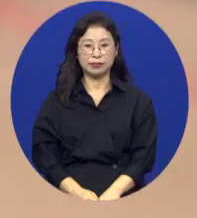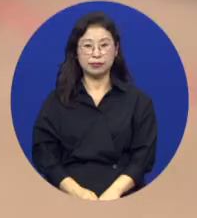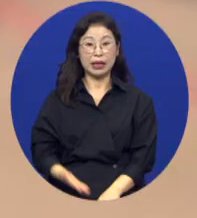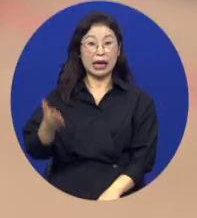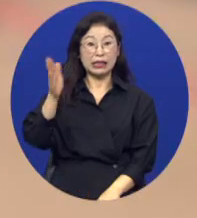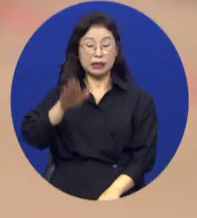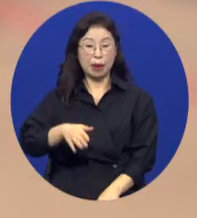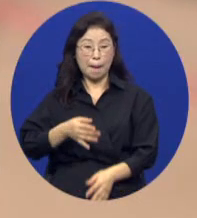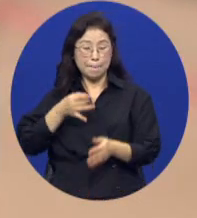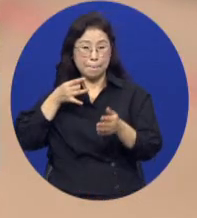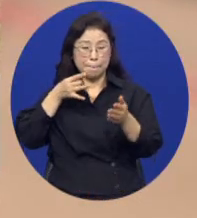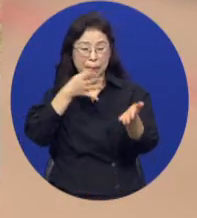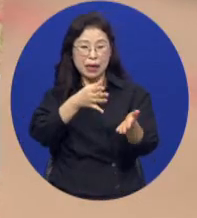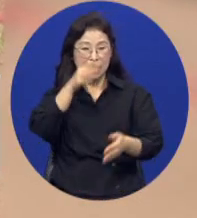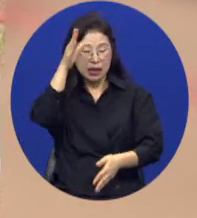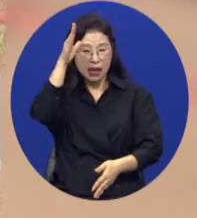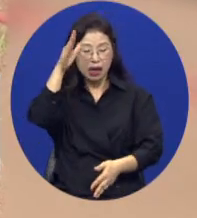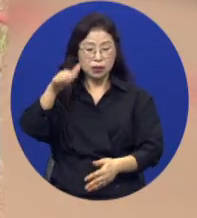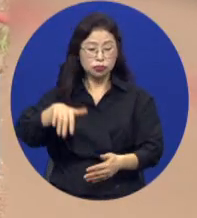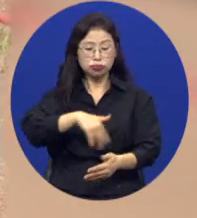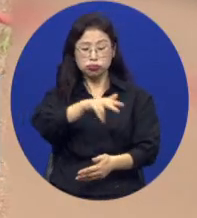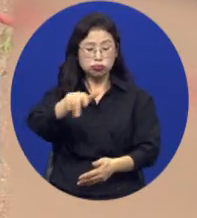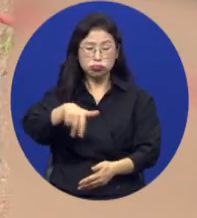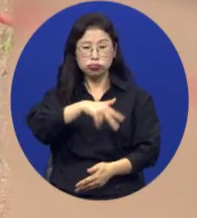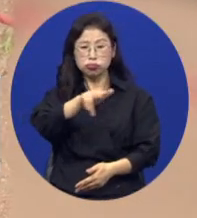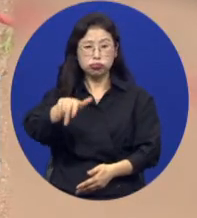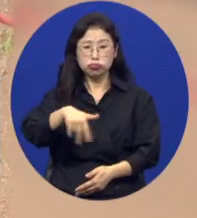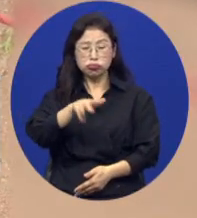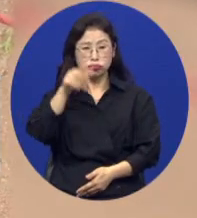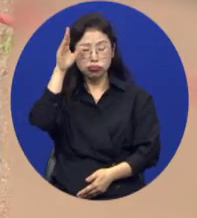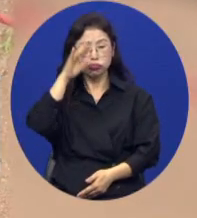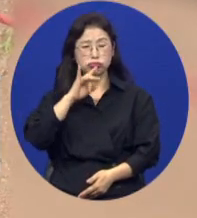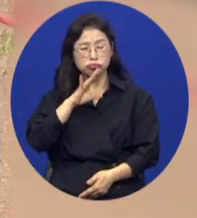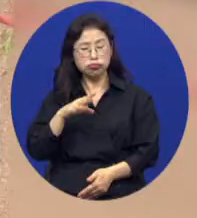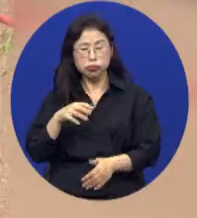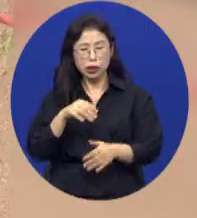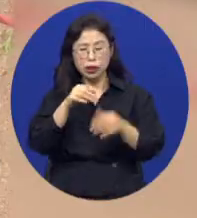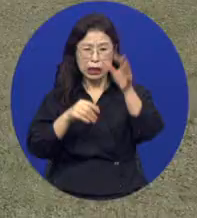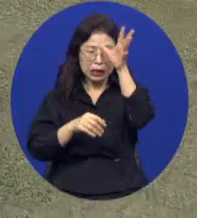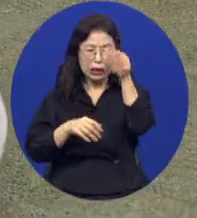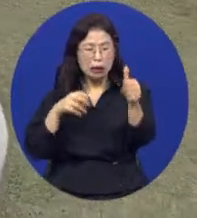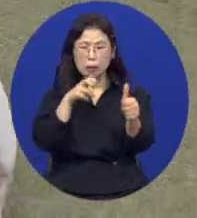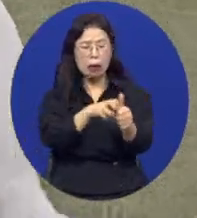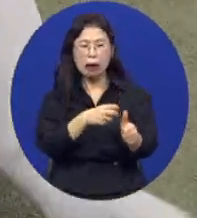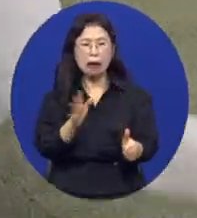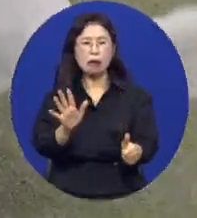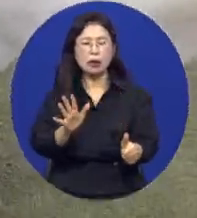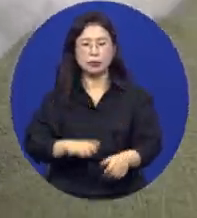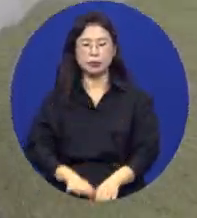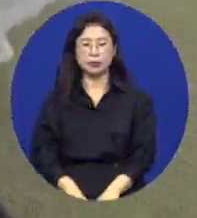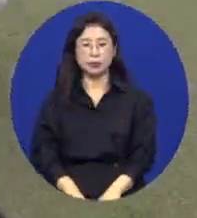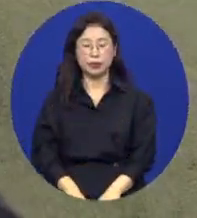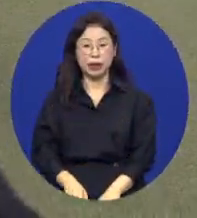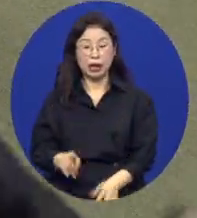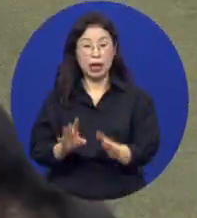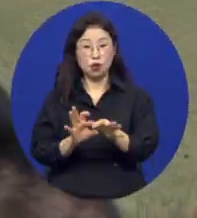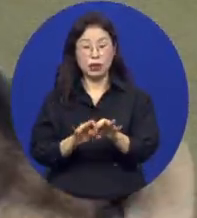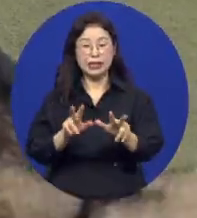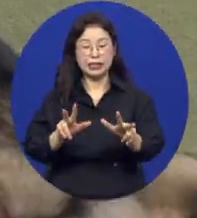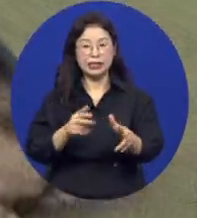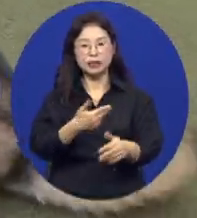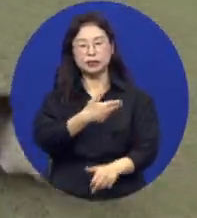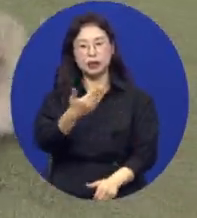하지만 화살을 맞은 개는 단지 주변을 배회하던 유기견이었다고 경찰을 밝혔습니다 화살 맞은 개는